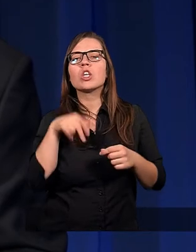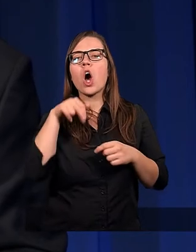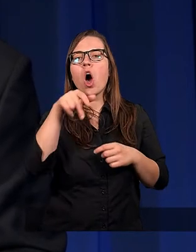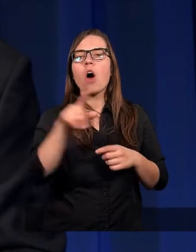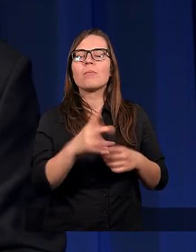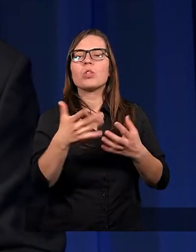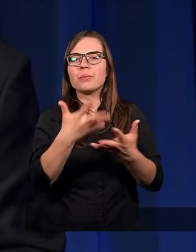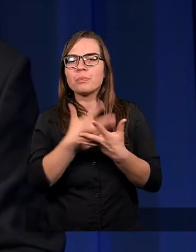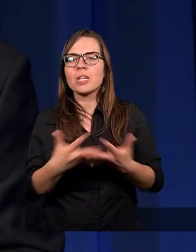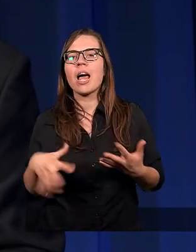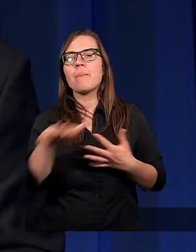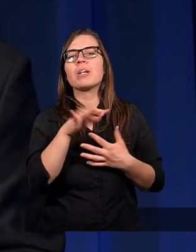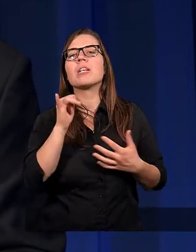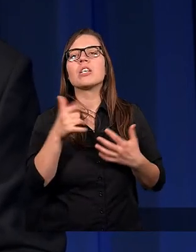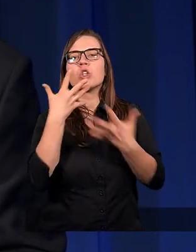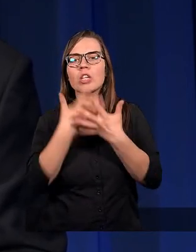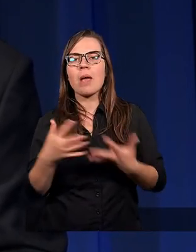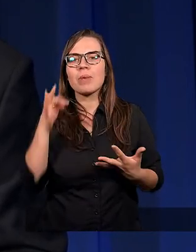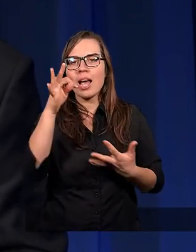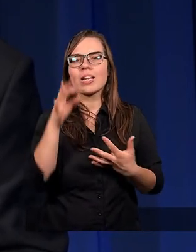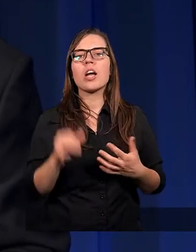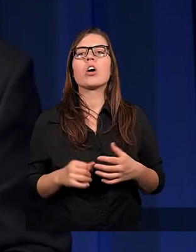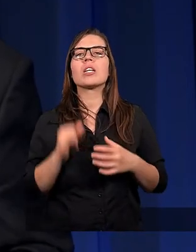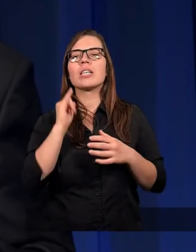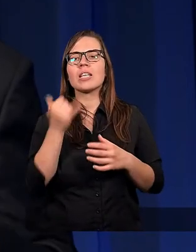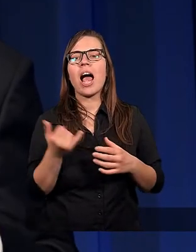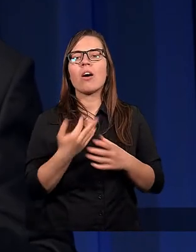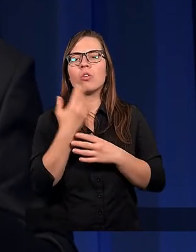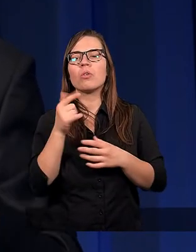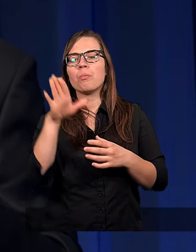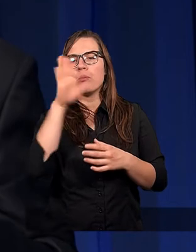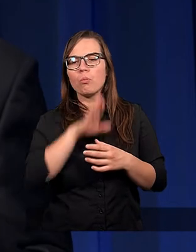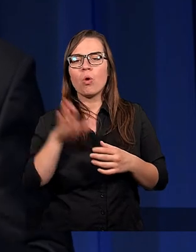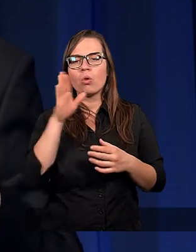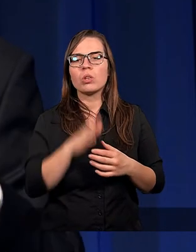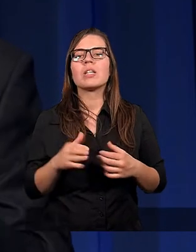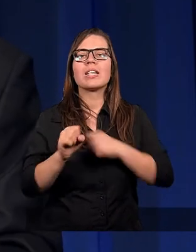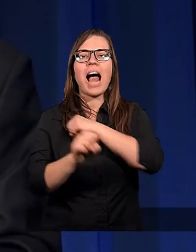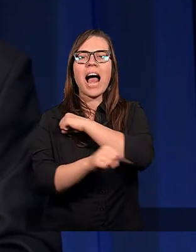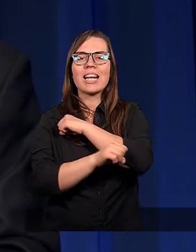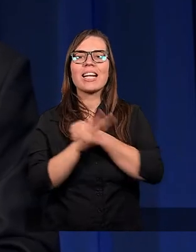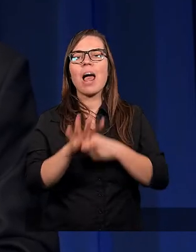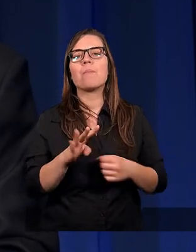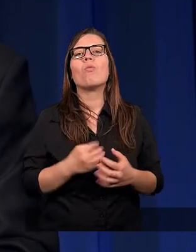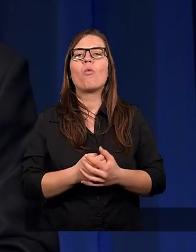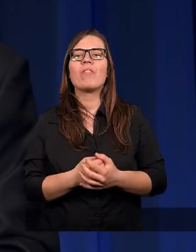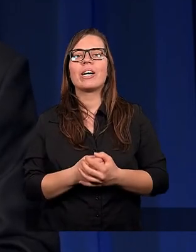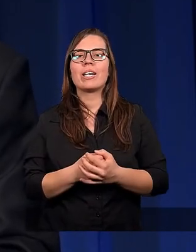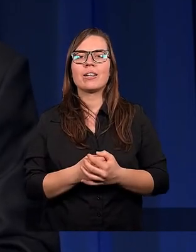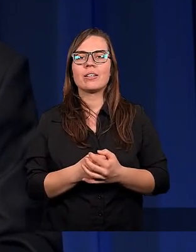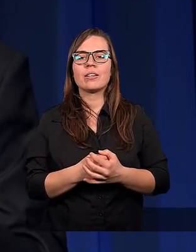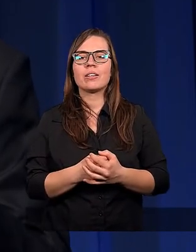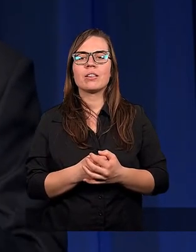wyżynach ziemi, a imię Jego Jahwe, Bóg zastępów.